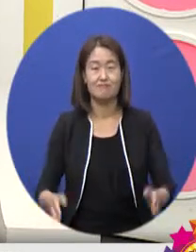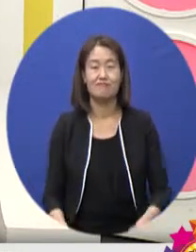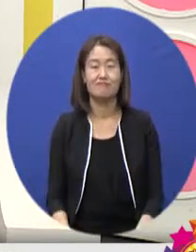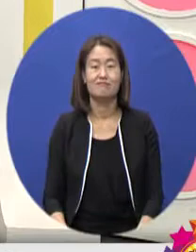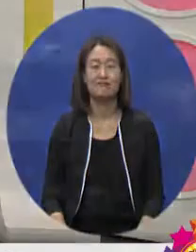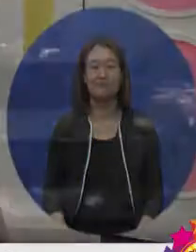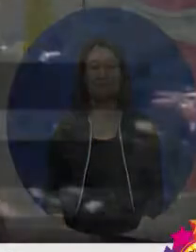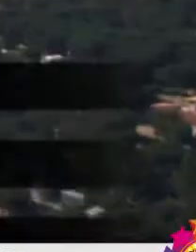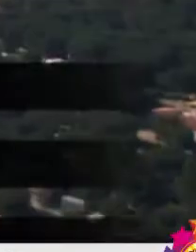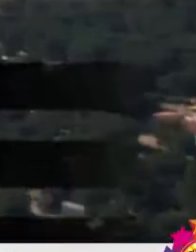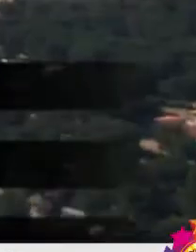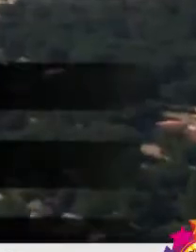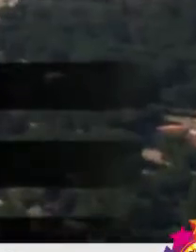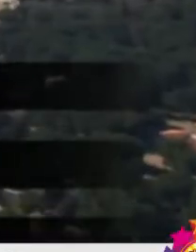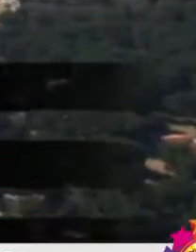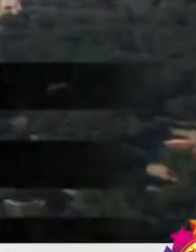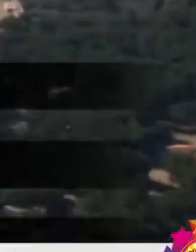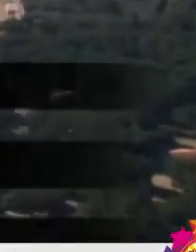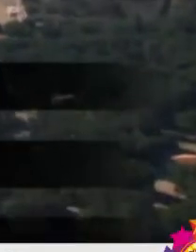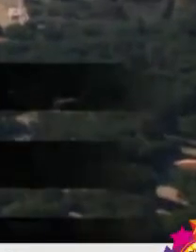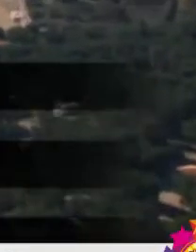처녀.